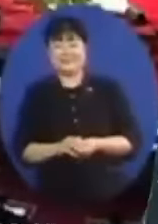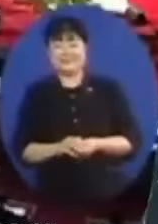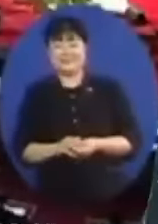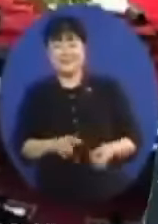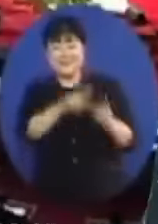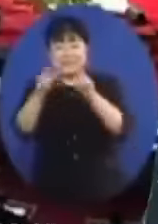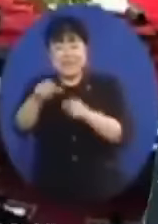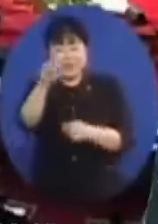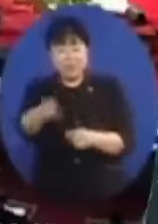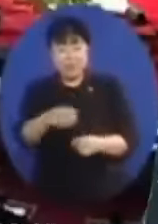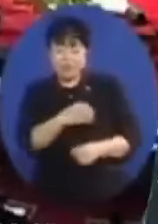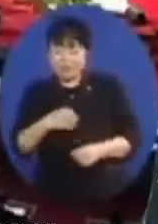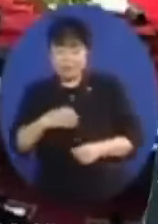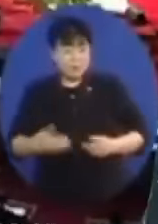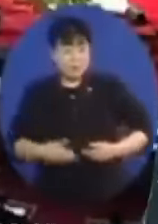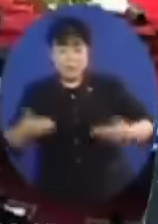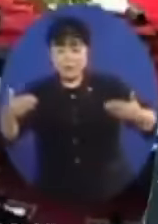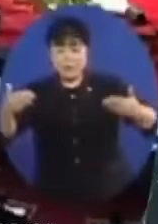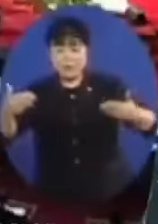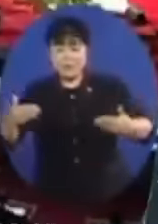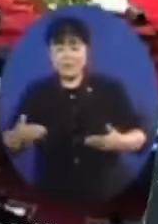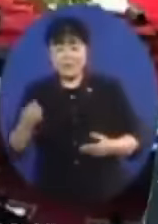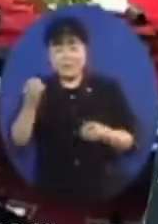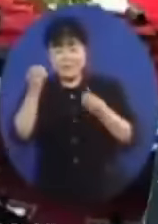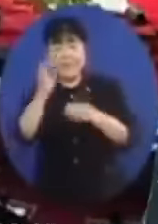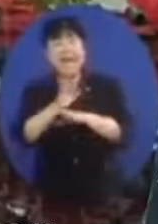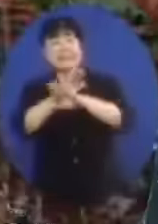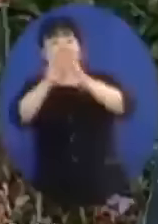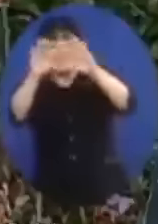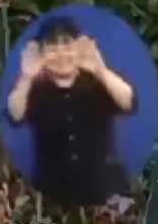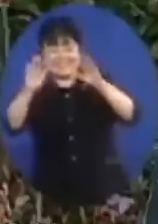살 거처를 걱정하지 마십시오. 새하늘과